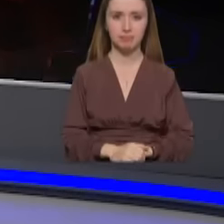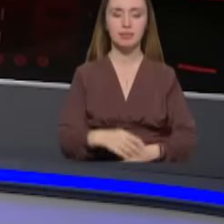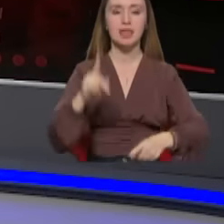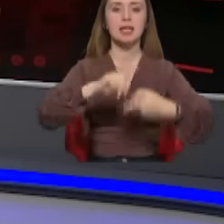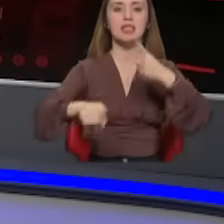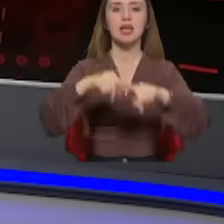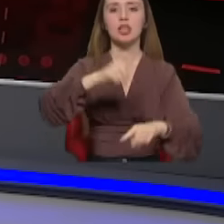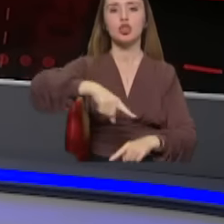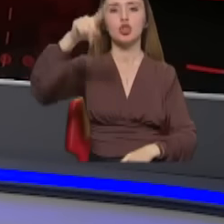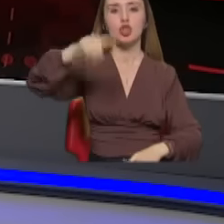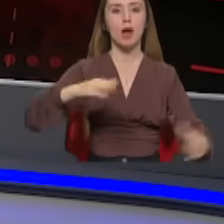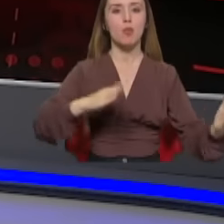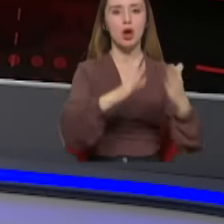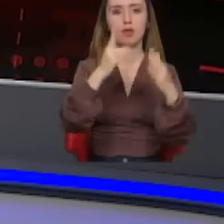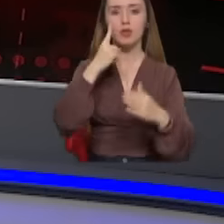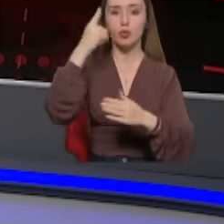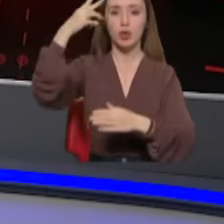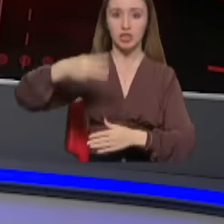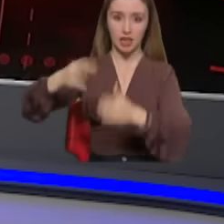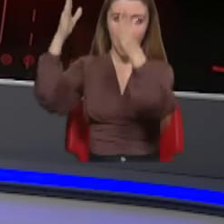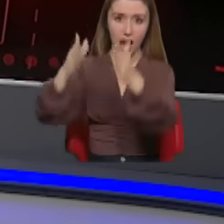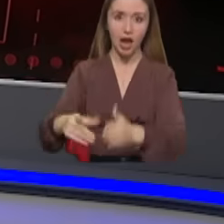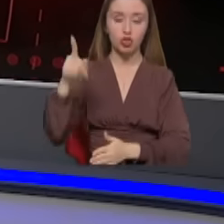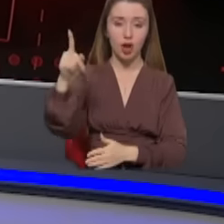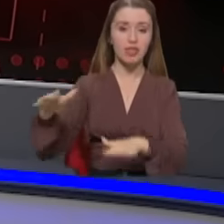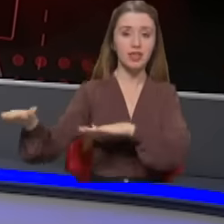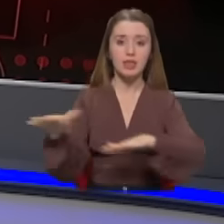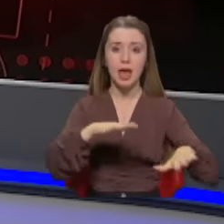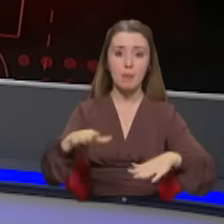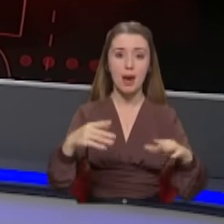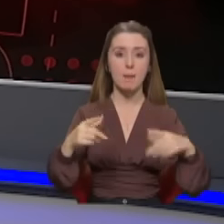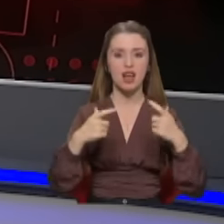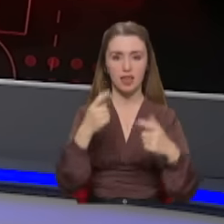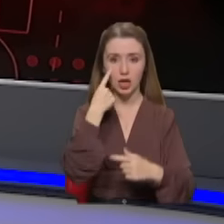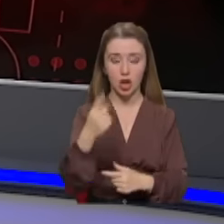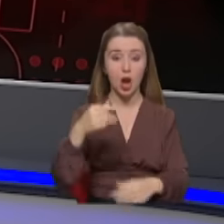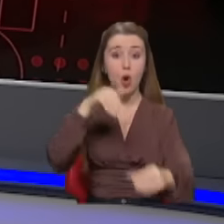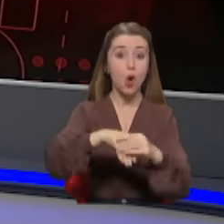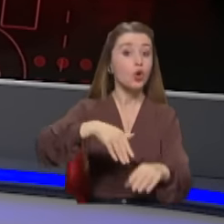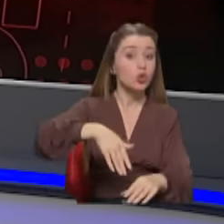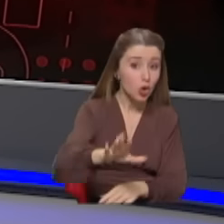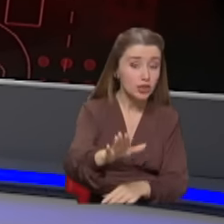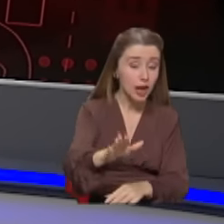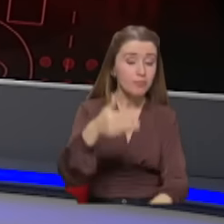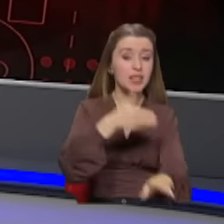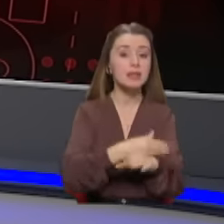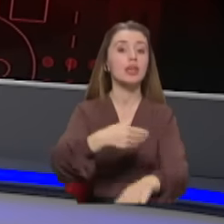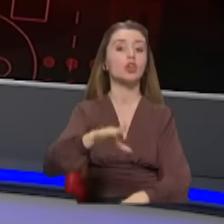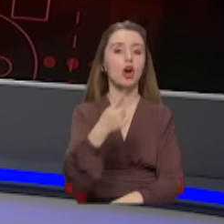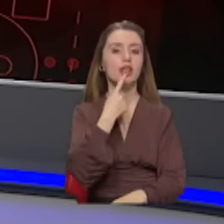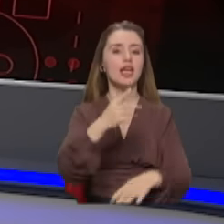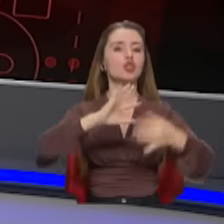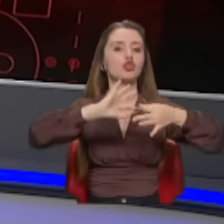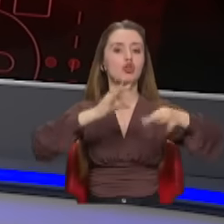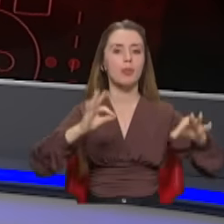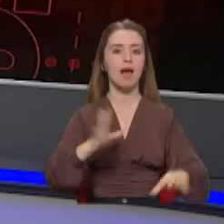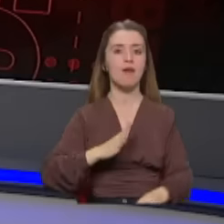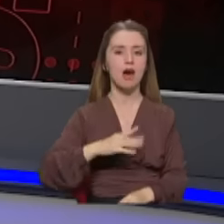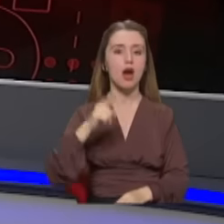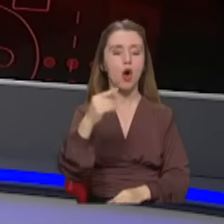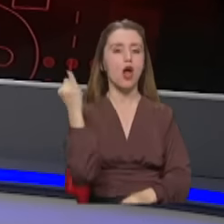Siyaset gündemi, muhalefet Cumhurbaşkanı Erdoğan'ı depremin vurduğu Hatay'da oy yoksa hizmet de yok diye yorumlanan cümleleri